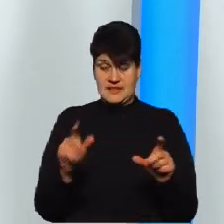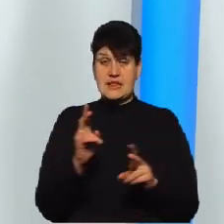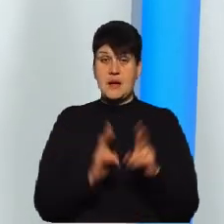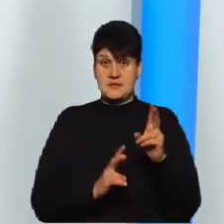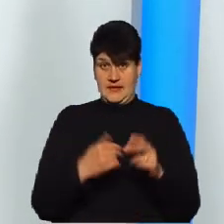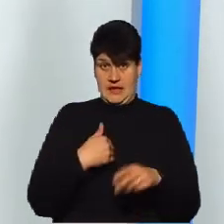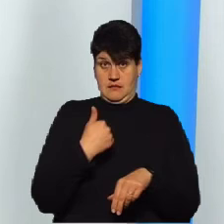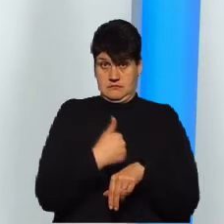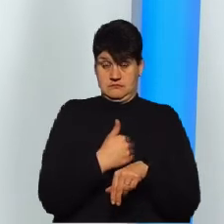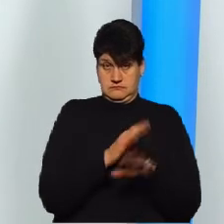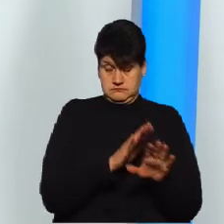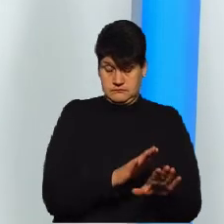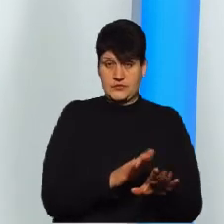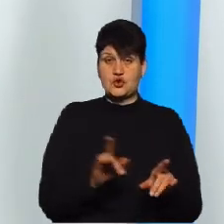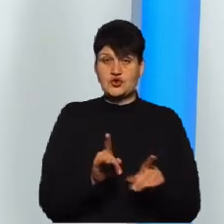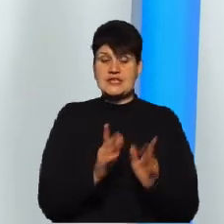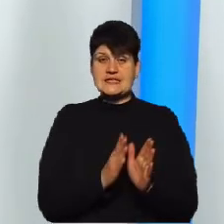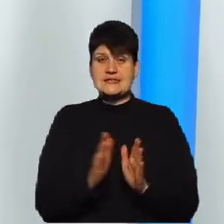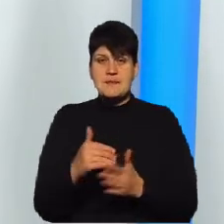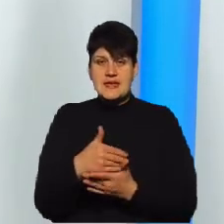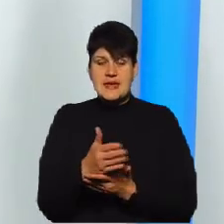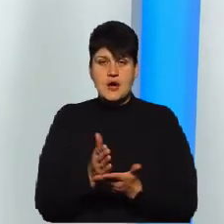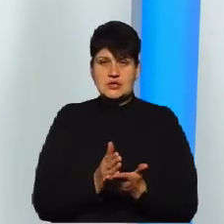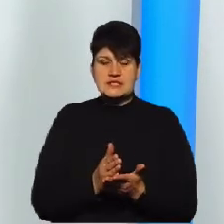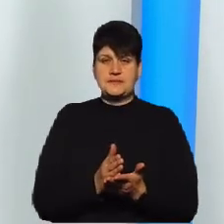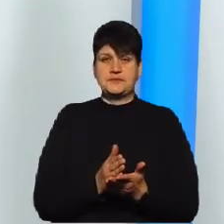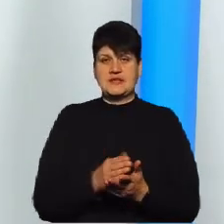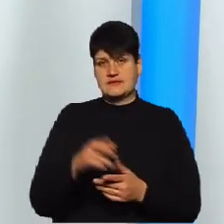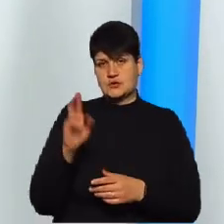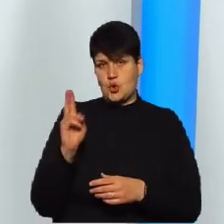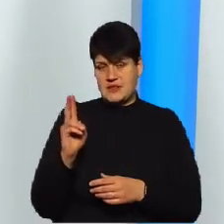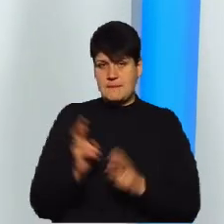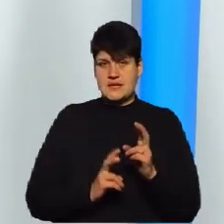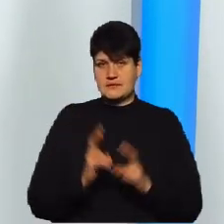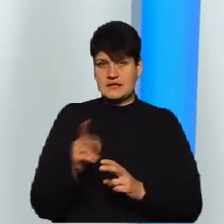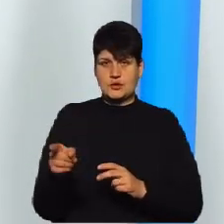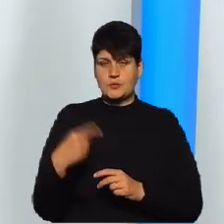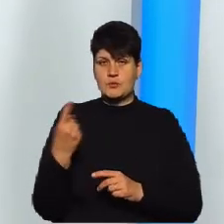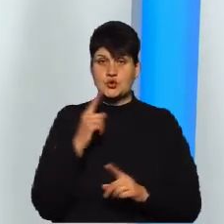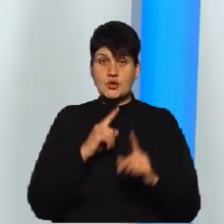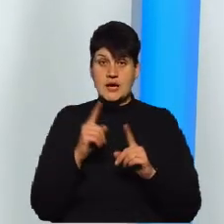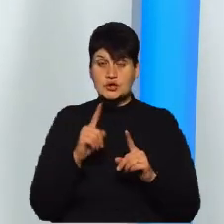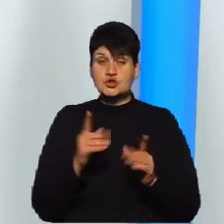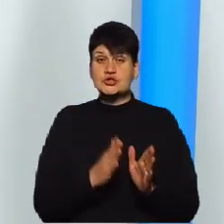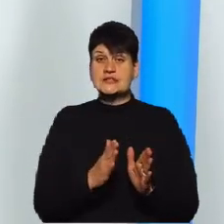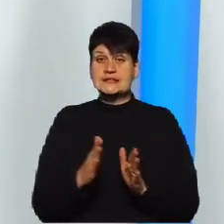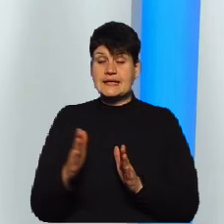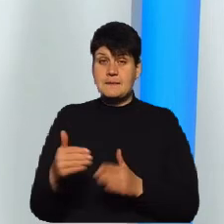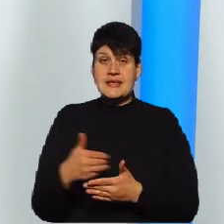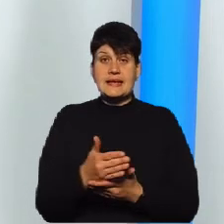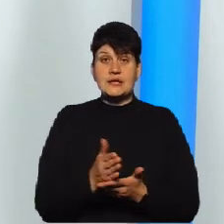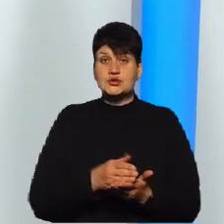щодо системи якості ліків, це аптечне об'єднання, комунальне підприємство Тернопільської обласної ради, щодо системи якості ліків